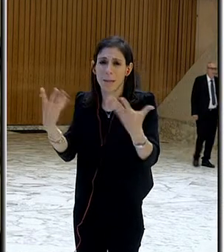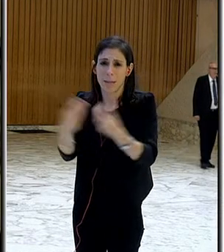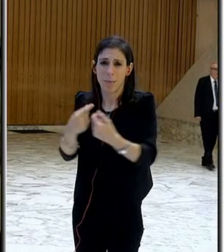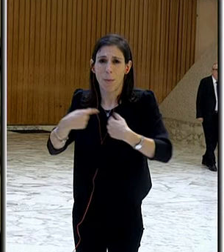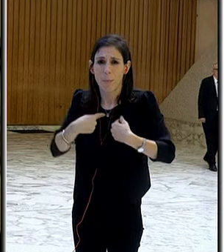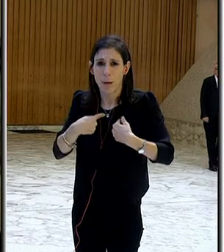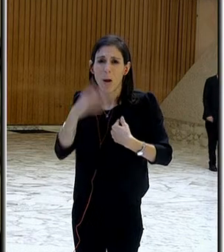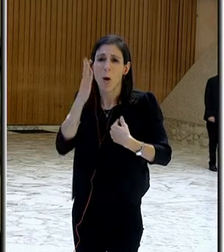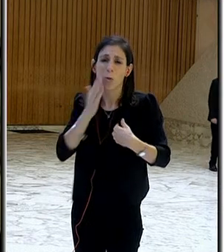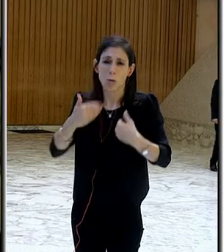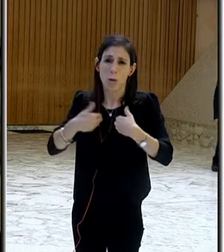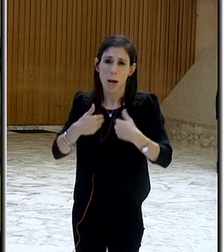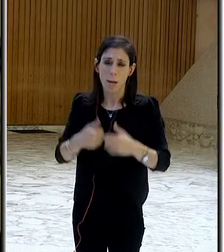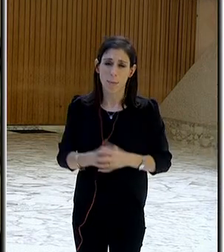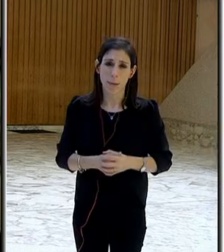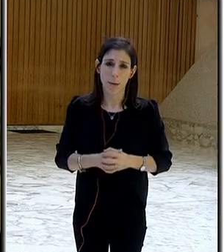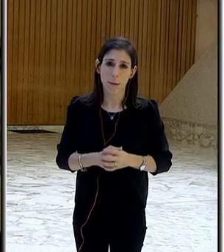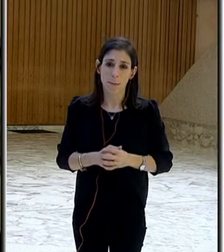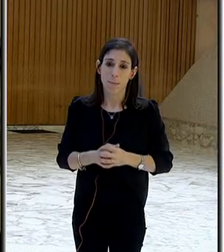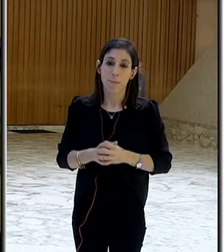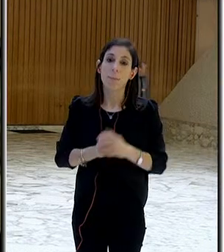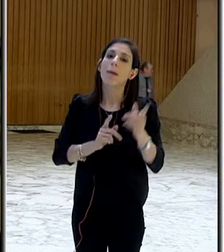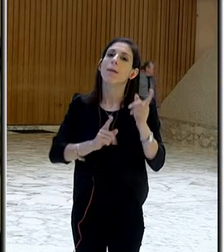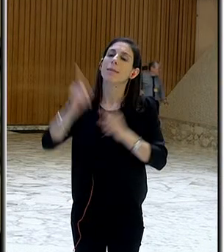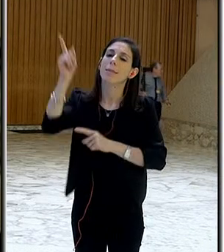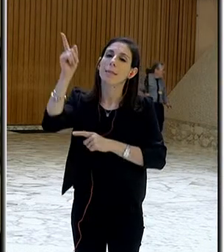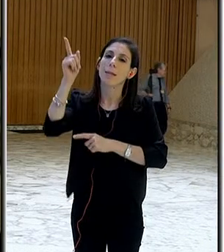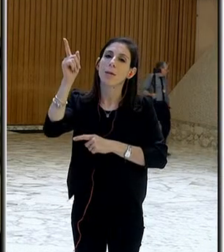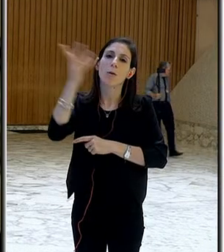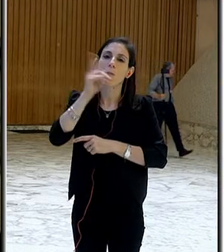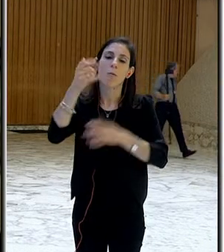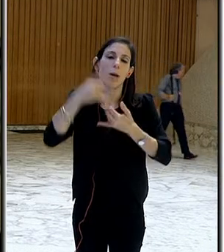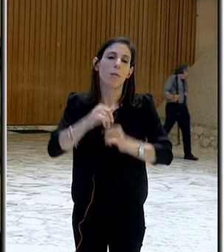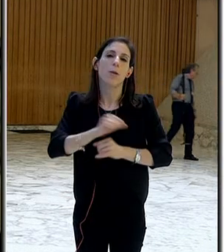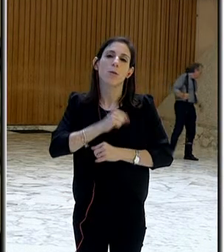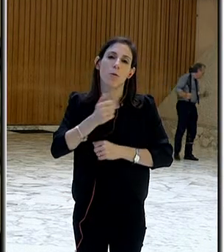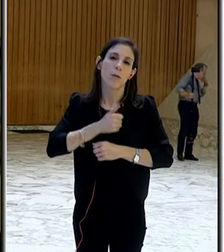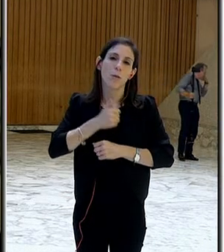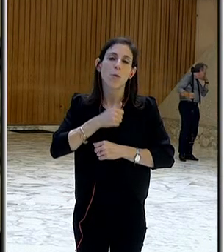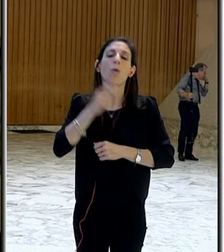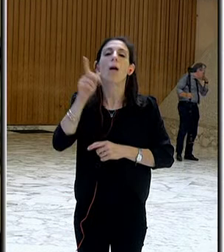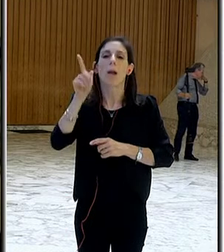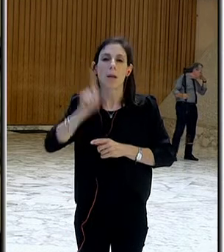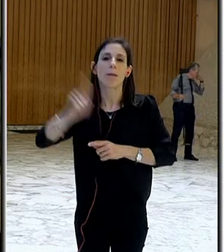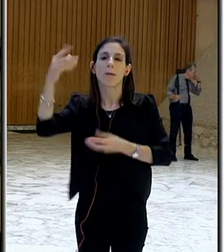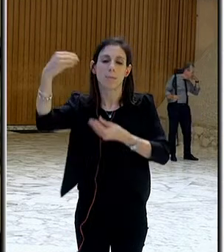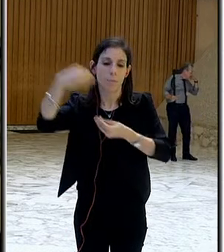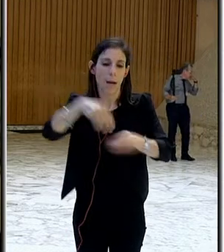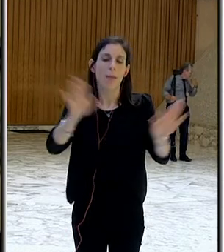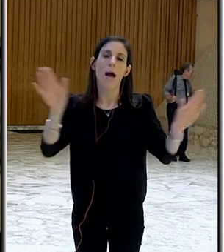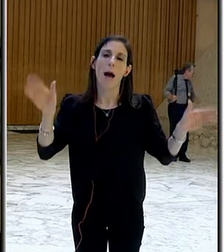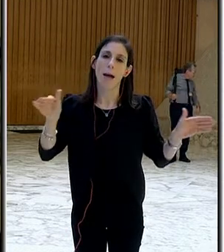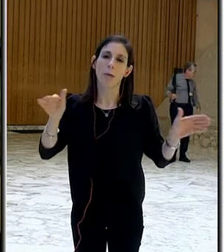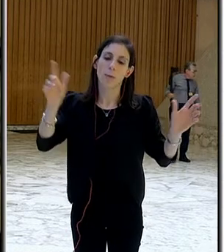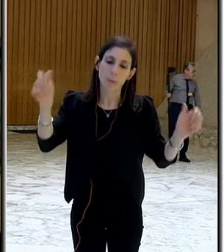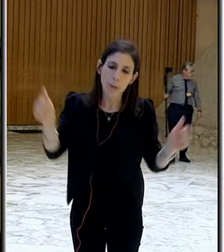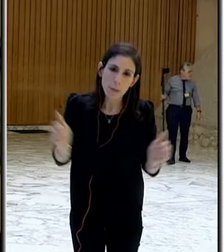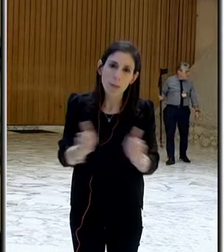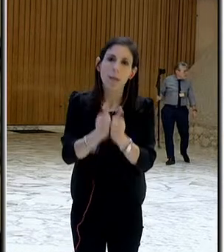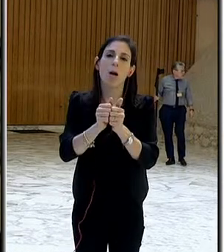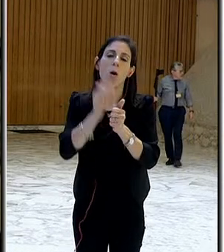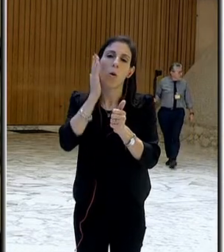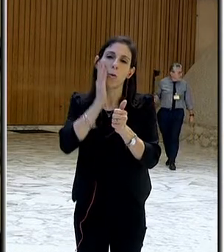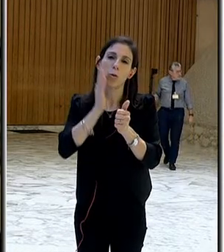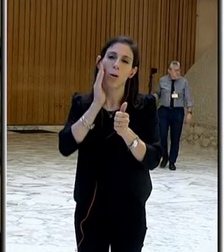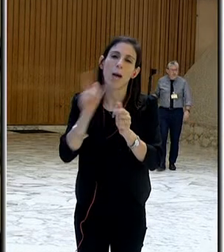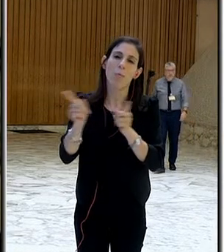souffre seul, le Père lui a envoyé un ange pour le consoler pendant son agonie. On ne dira jamais assez l'importance